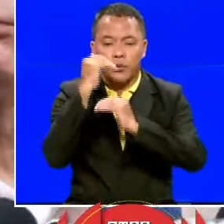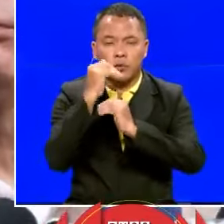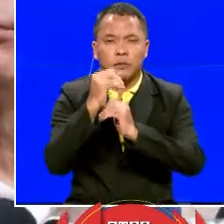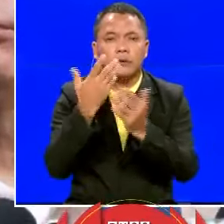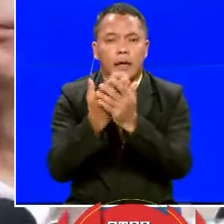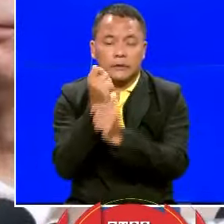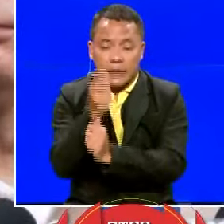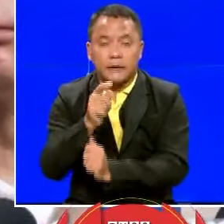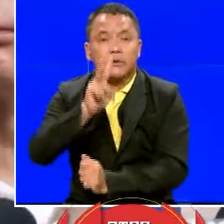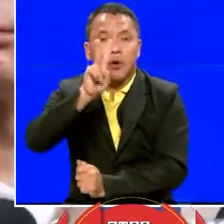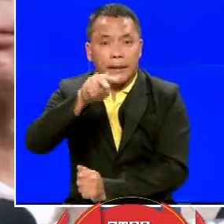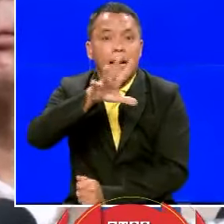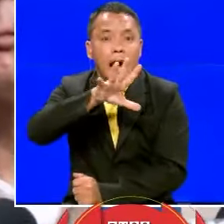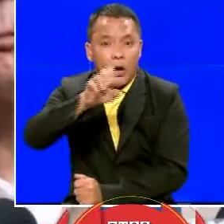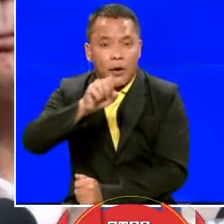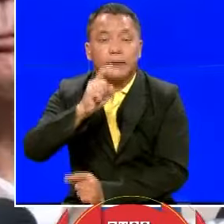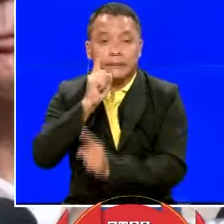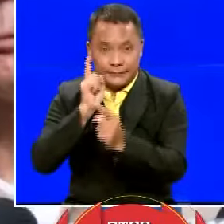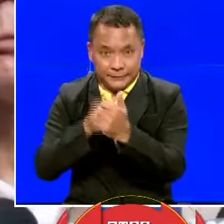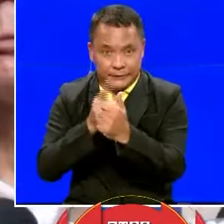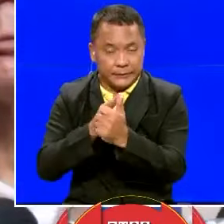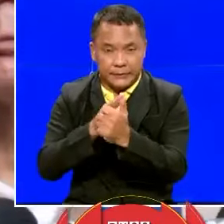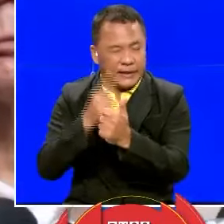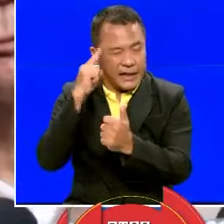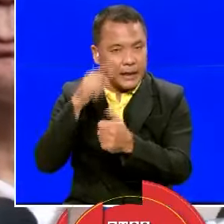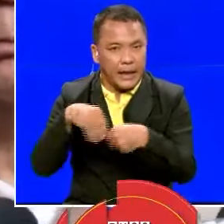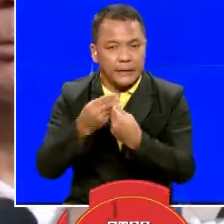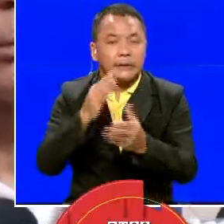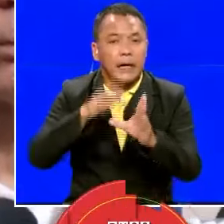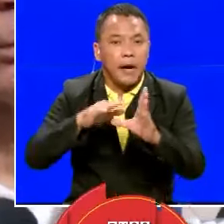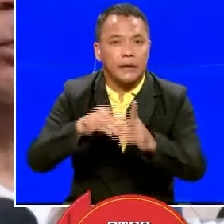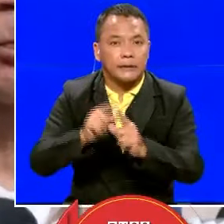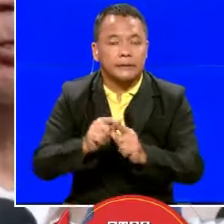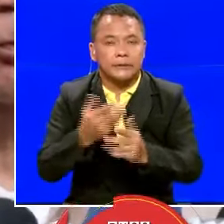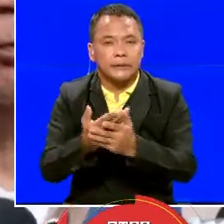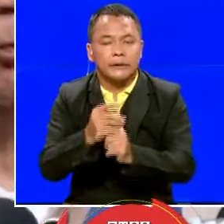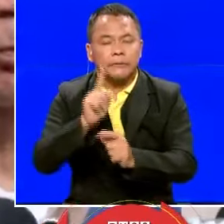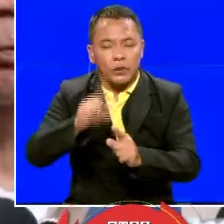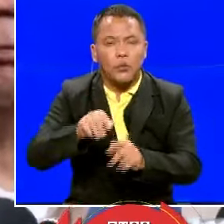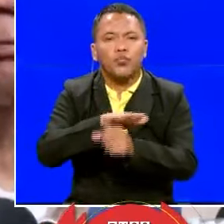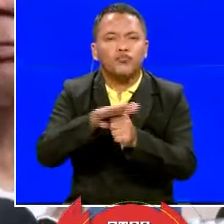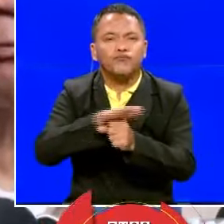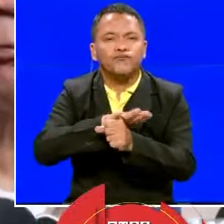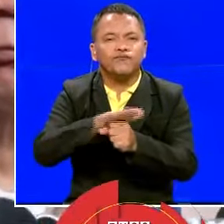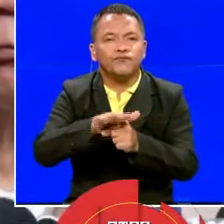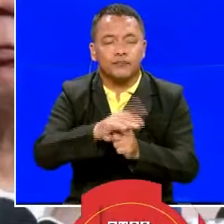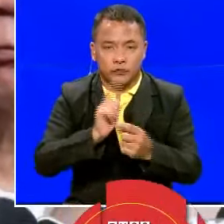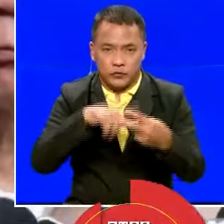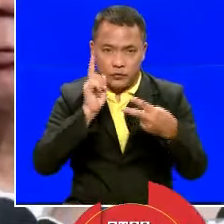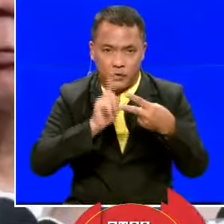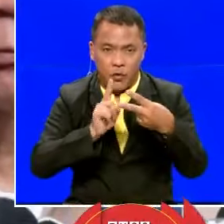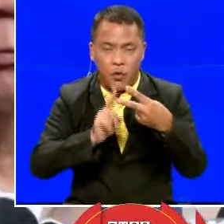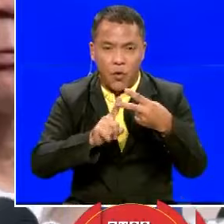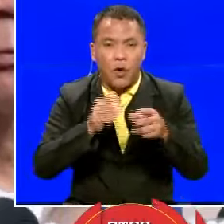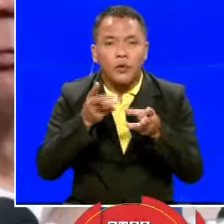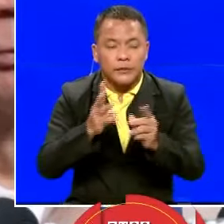รมเนียมค่าสมัคร 2,500 ก็เป็นประการหนึ่งที่ไม่ให้มีการสมัครถูกเกินไปค่าสมัครถูกเกินไปประการที่สองคือการก